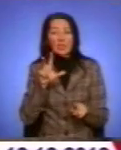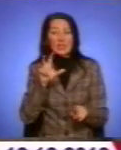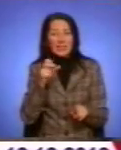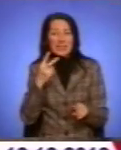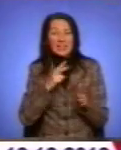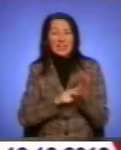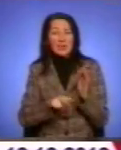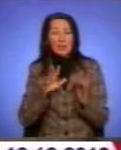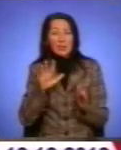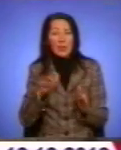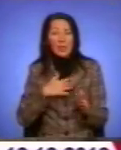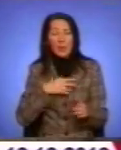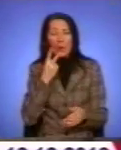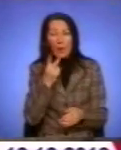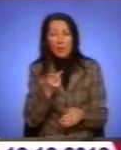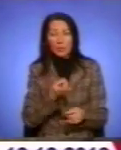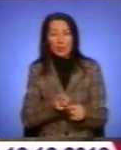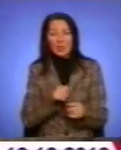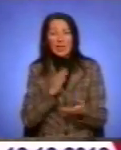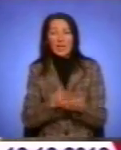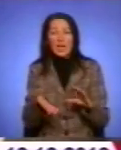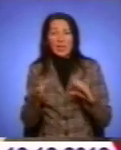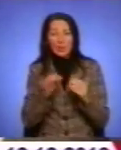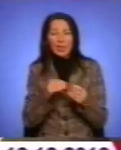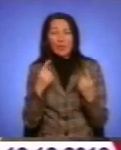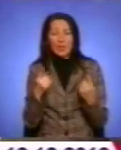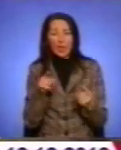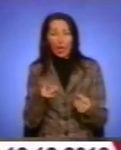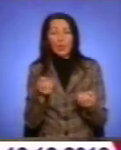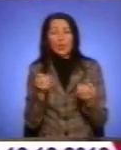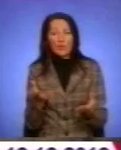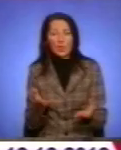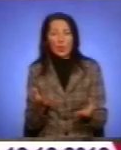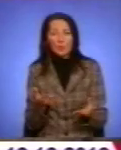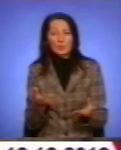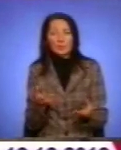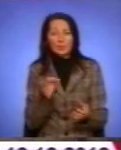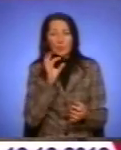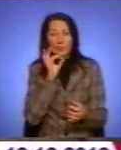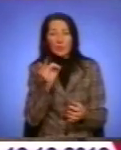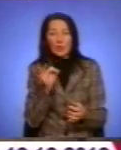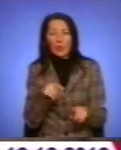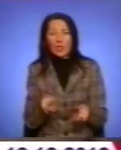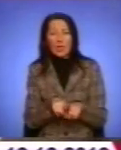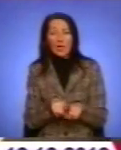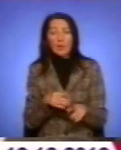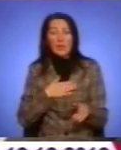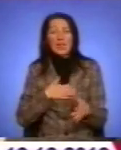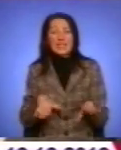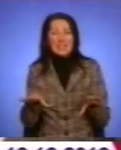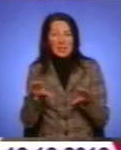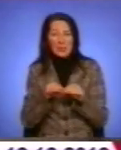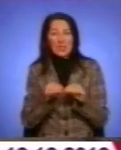375, і ми бачимо, що це є результат великий. Тут, звісно, йде, скажімо так, якби наш спільний